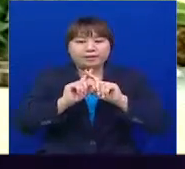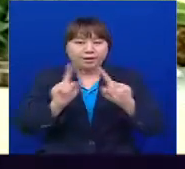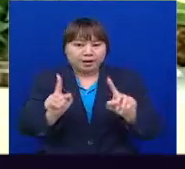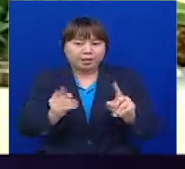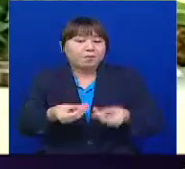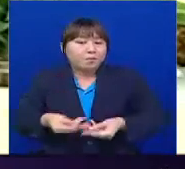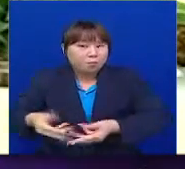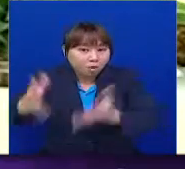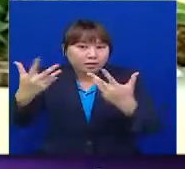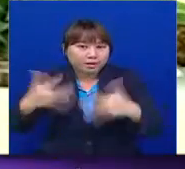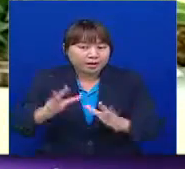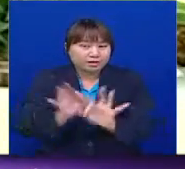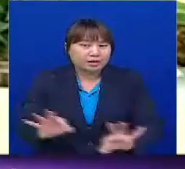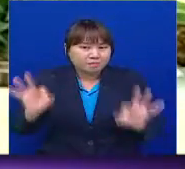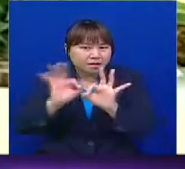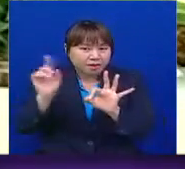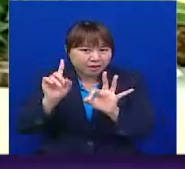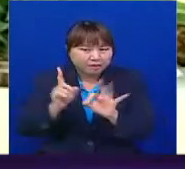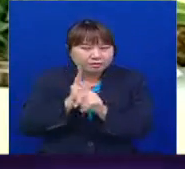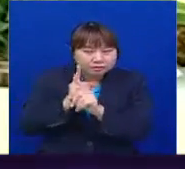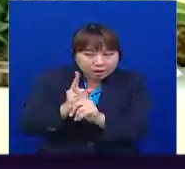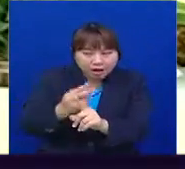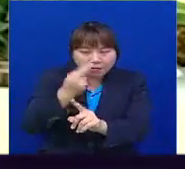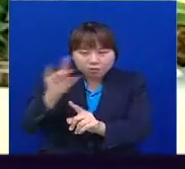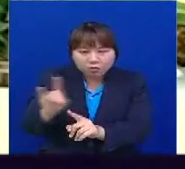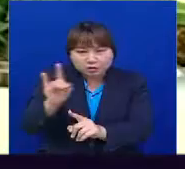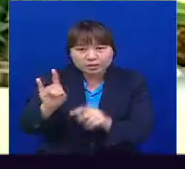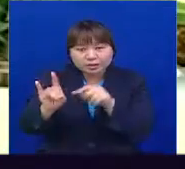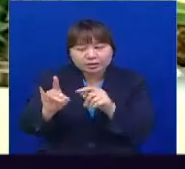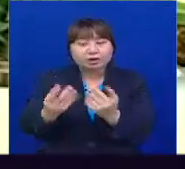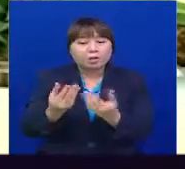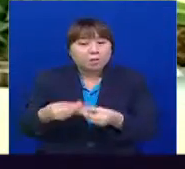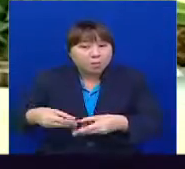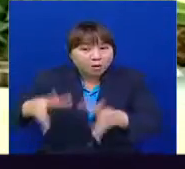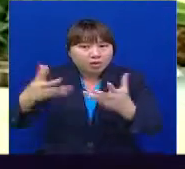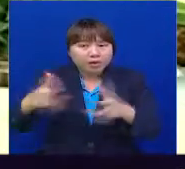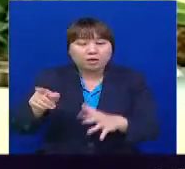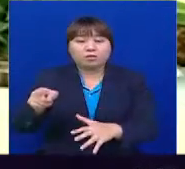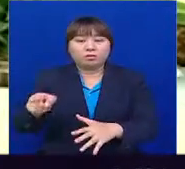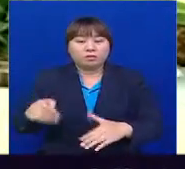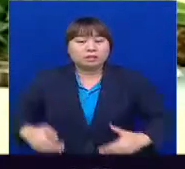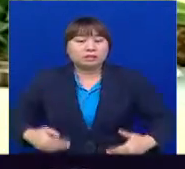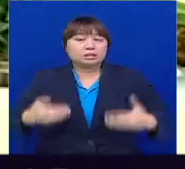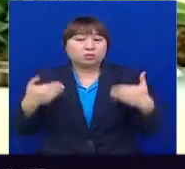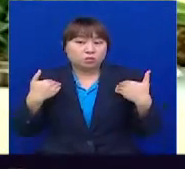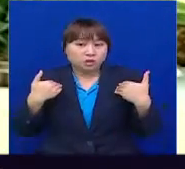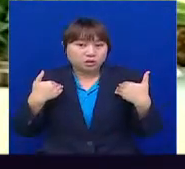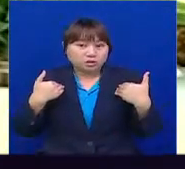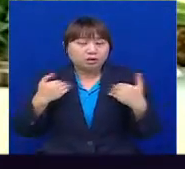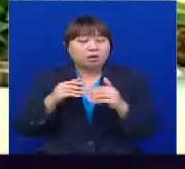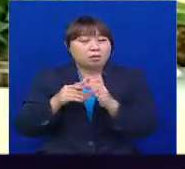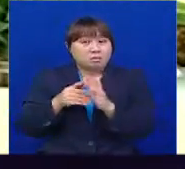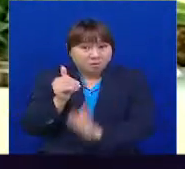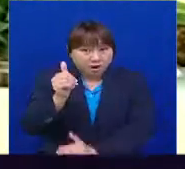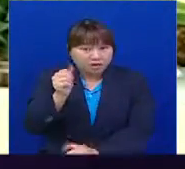พอปล่อยไปแล้วงานที่สำคัญอีกอย่างนึงก็คือการติดตามสัตว์เหล่านี้ว่าหลังจากที่ปล่อยไปเนี่ยพวกเขาสามารถดำรงชีวิตแล้วก็มีชีวิตร